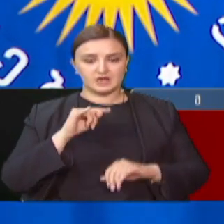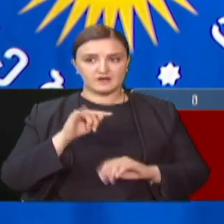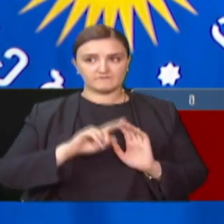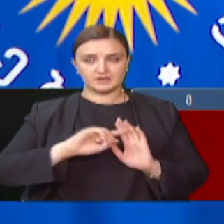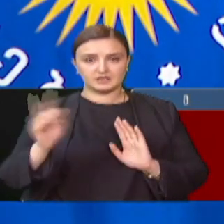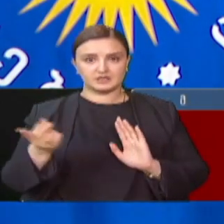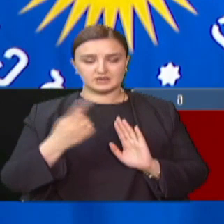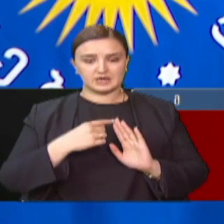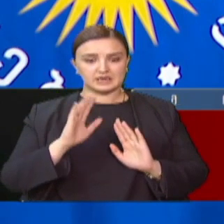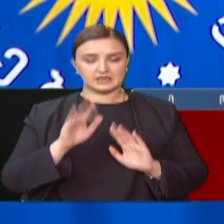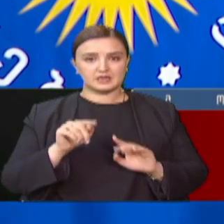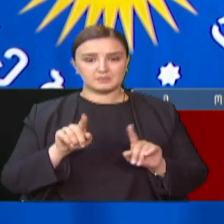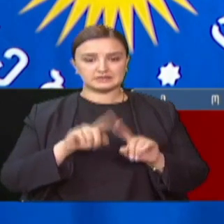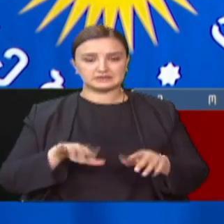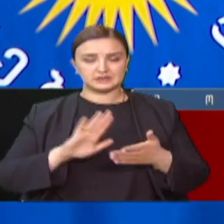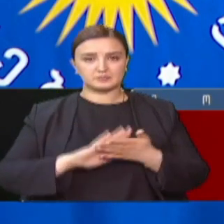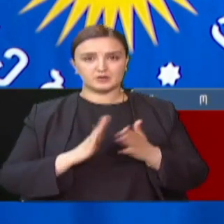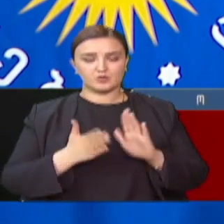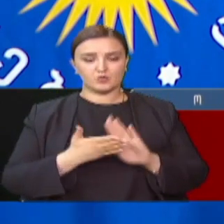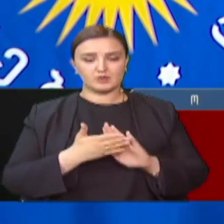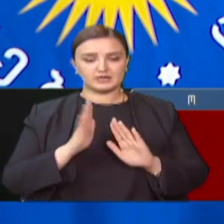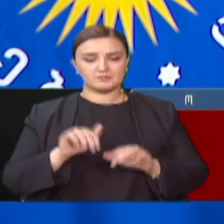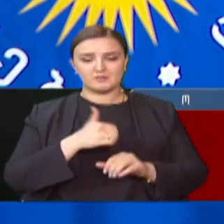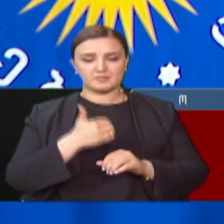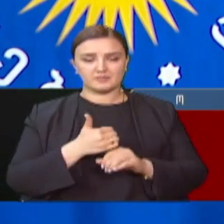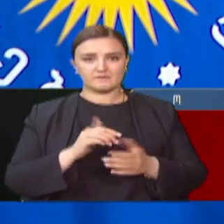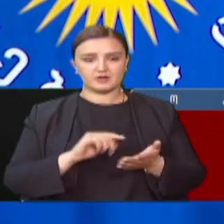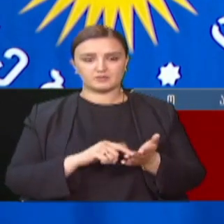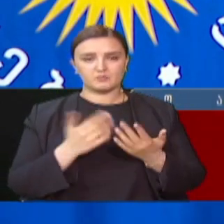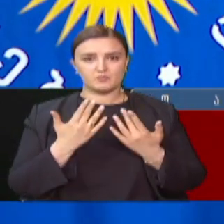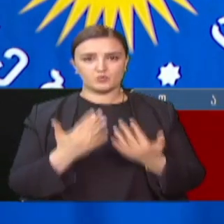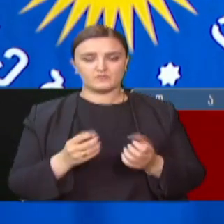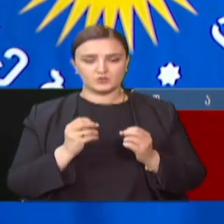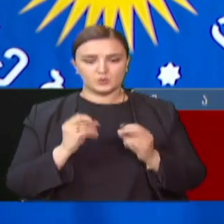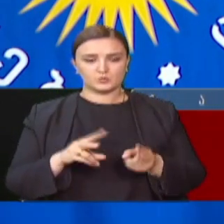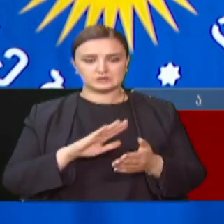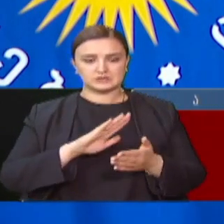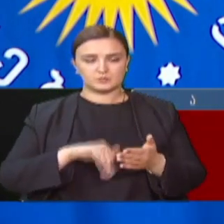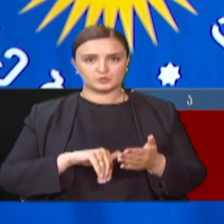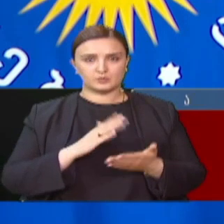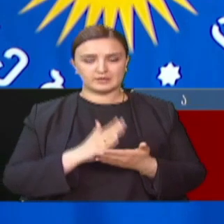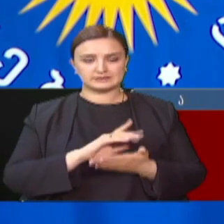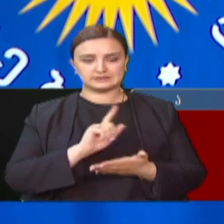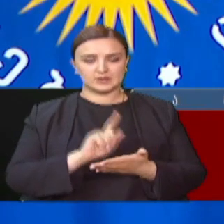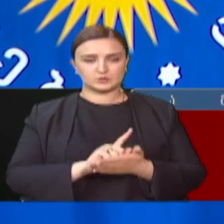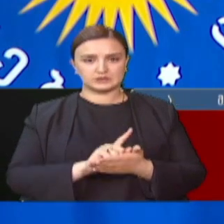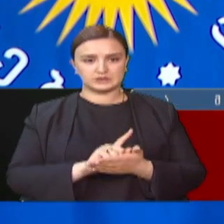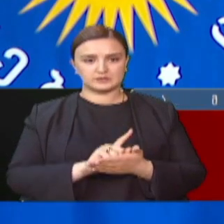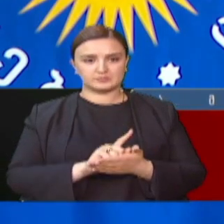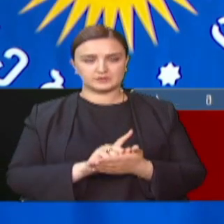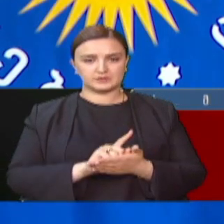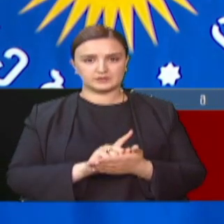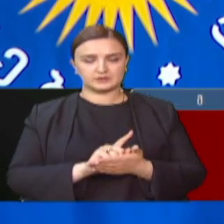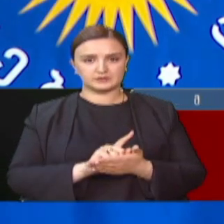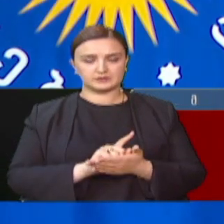იქნება იმ პირობებით, რა პირობებით იქნება, მთავარი პირობა იქნება ის უსაფრთხოება, რომელიც არის აუცილებელი